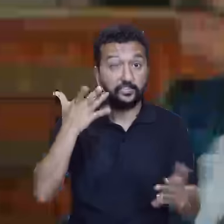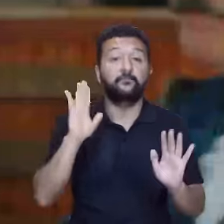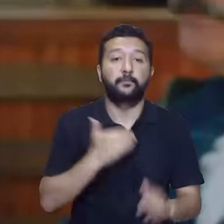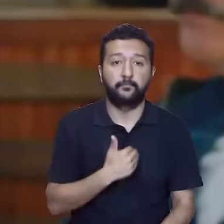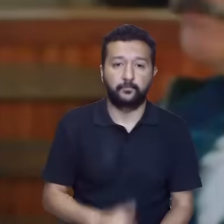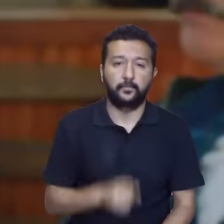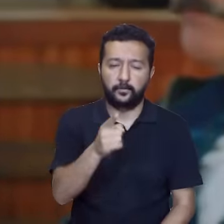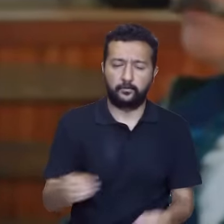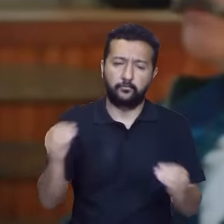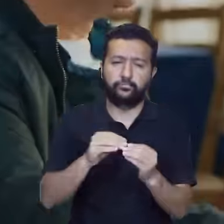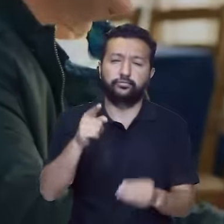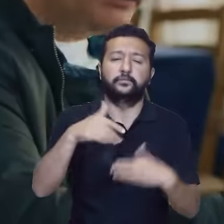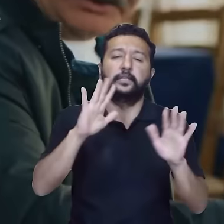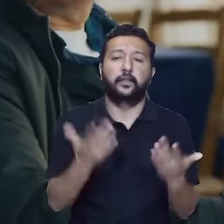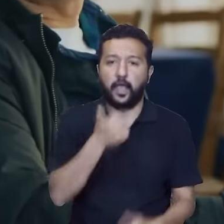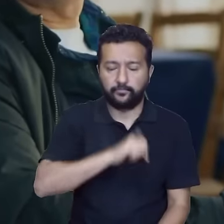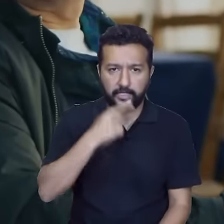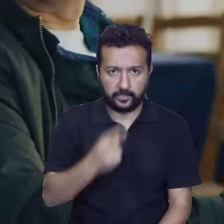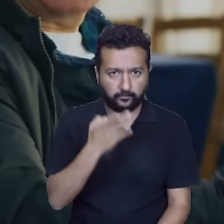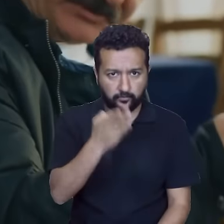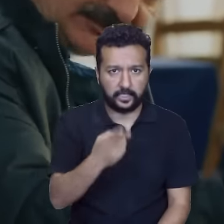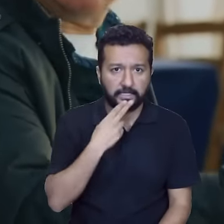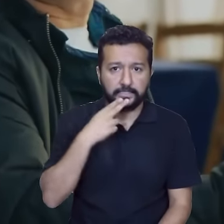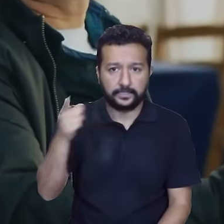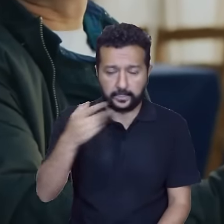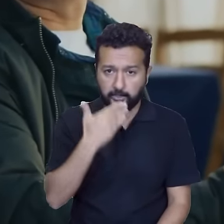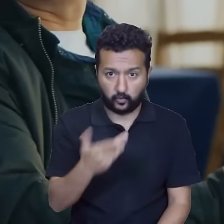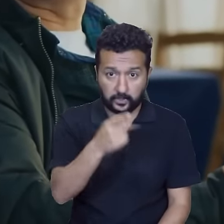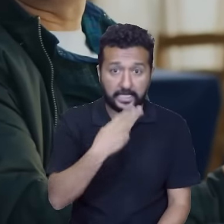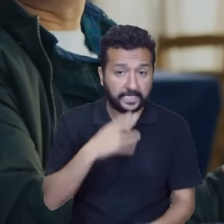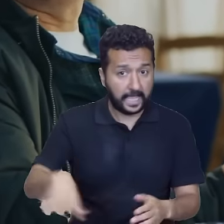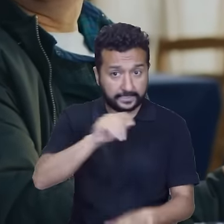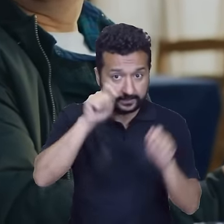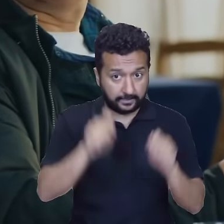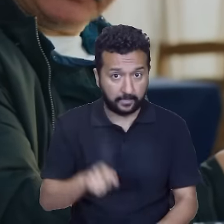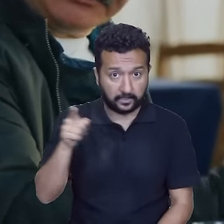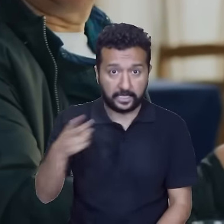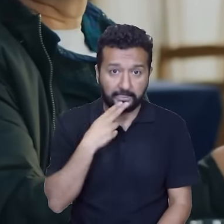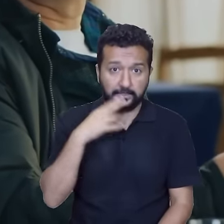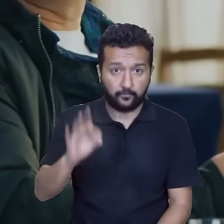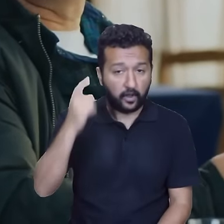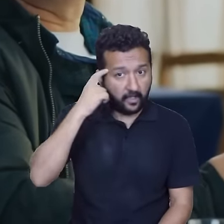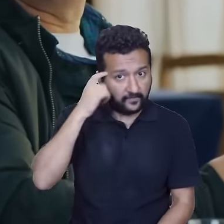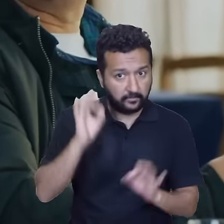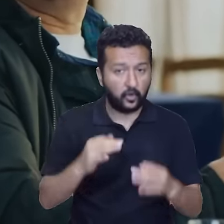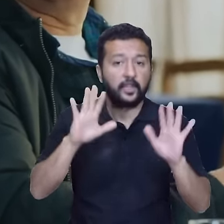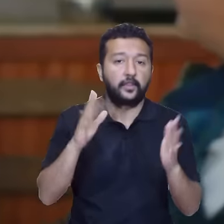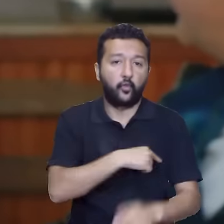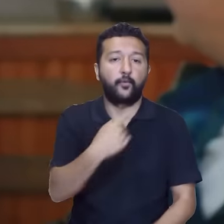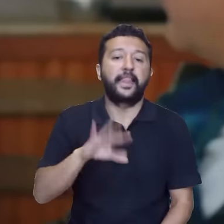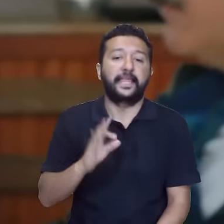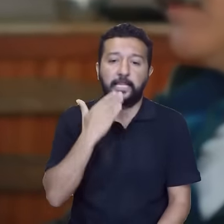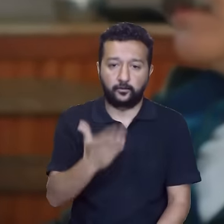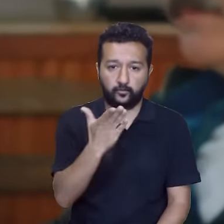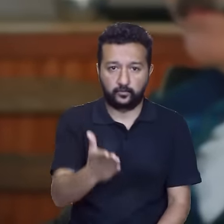şaşırmam yani. Yok ya, o kadar da değil. Abi ne diyorsun ya? Kadın, sen söylüyorsun kadın her şeyi yapar. O kadının kafası yerinde değil, delidir